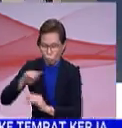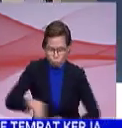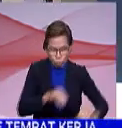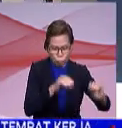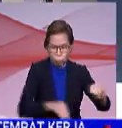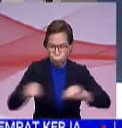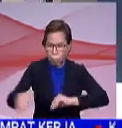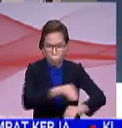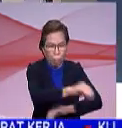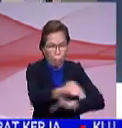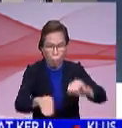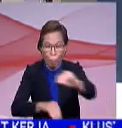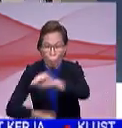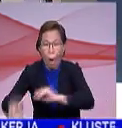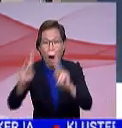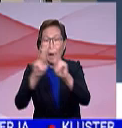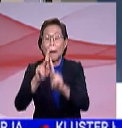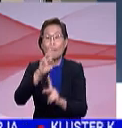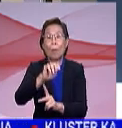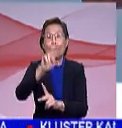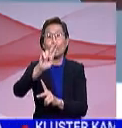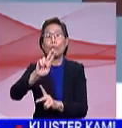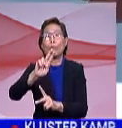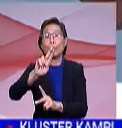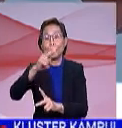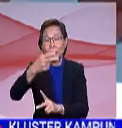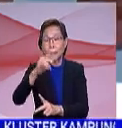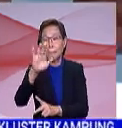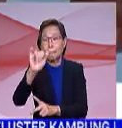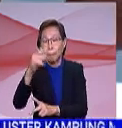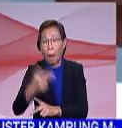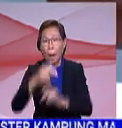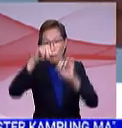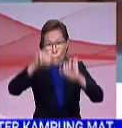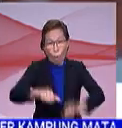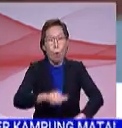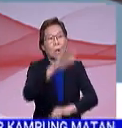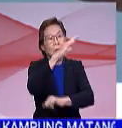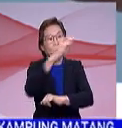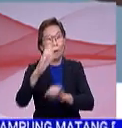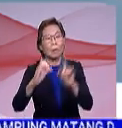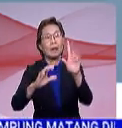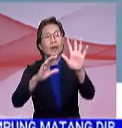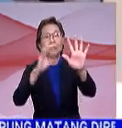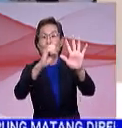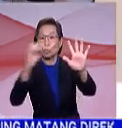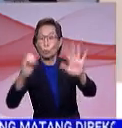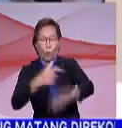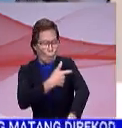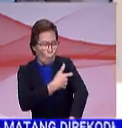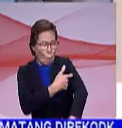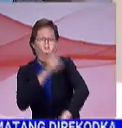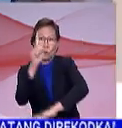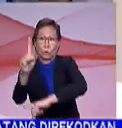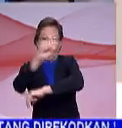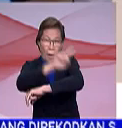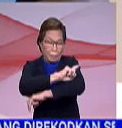di PPR Kampung Muhibah dengan kemampuan kapasiti 500 dos vaksin setiap hari.